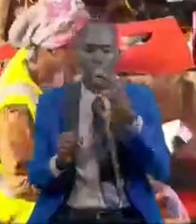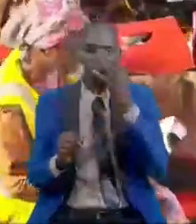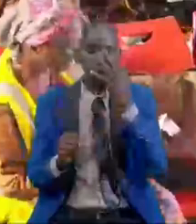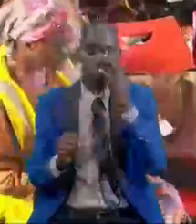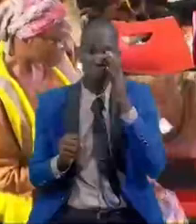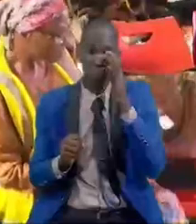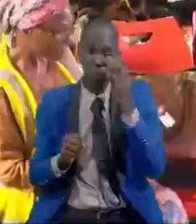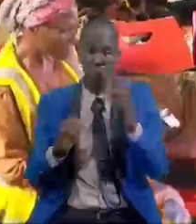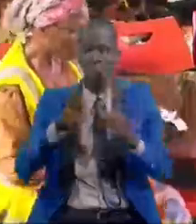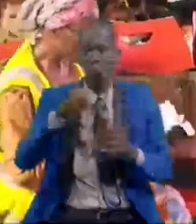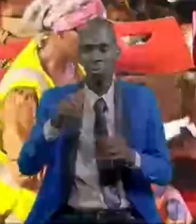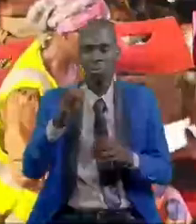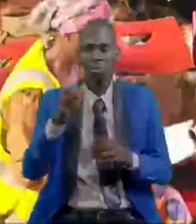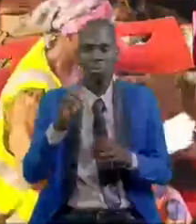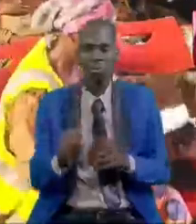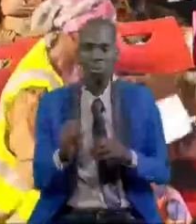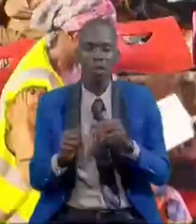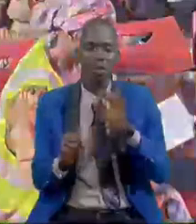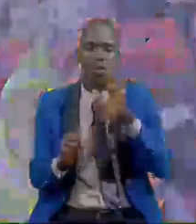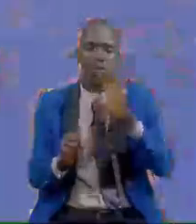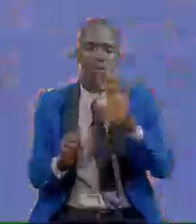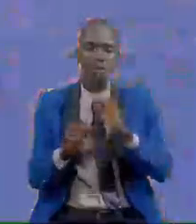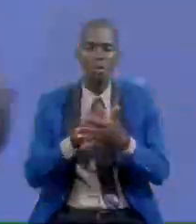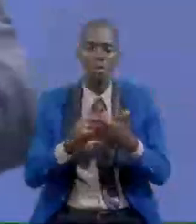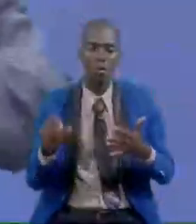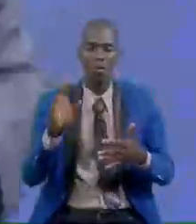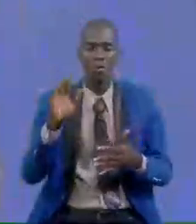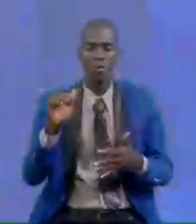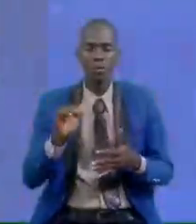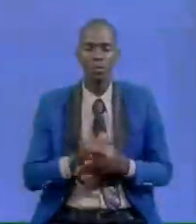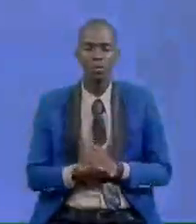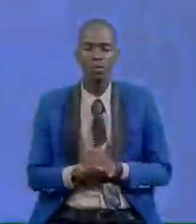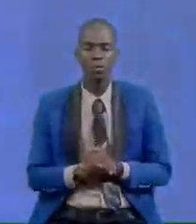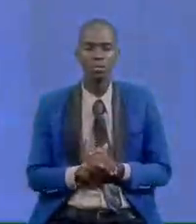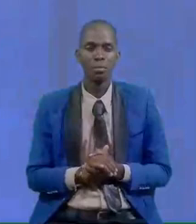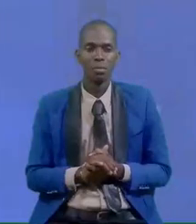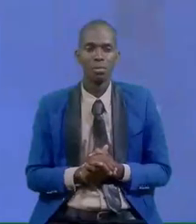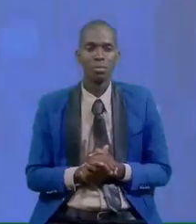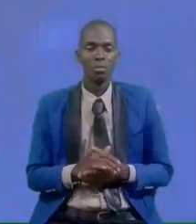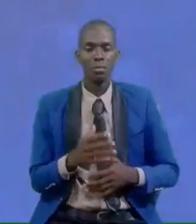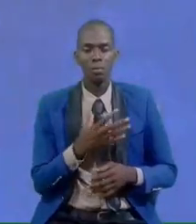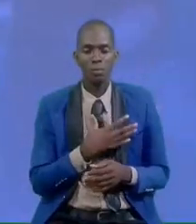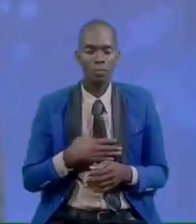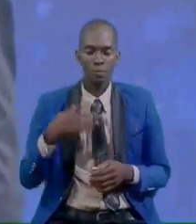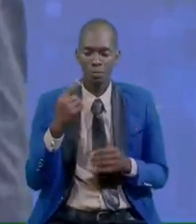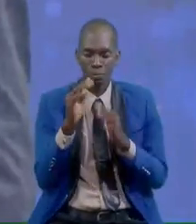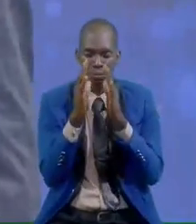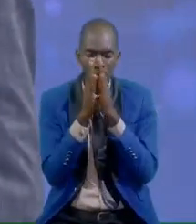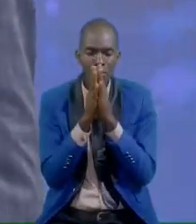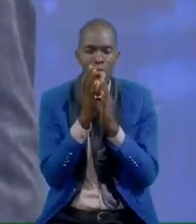verset 15, Jacques, au chapitre 5, verset 15, la prière de la